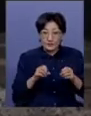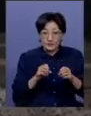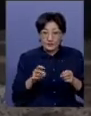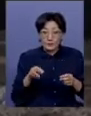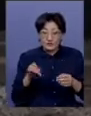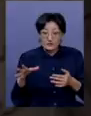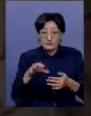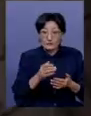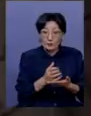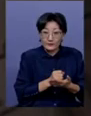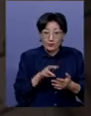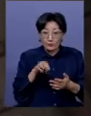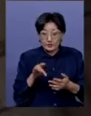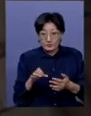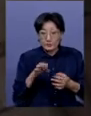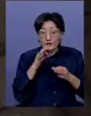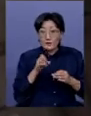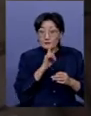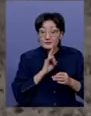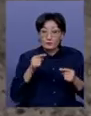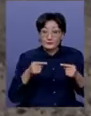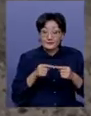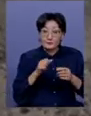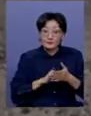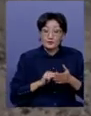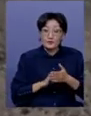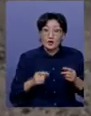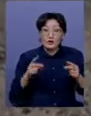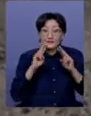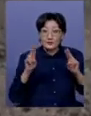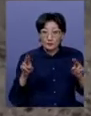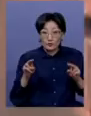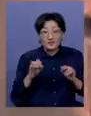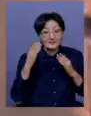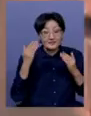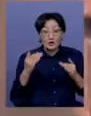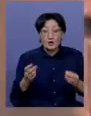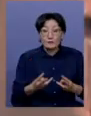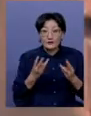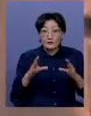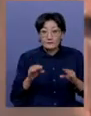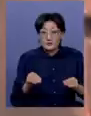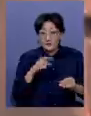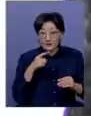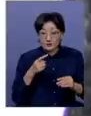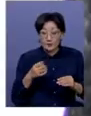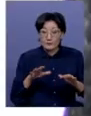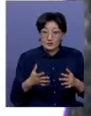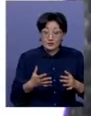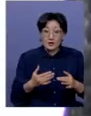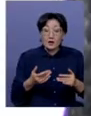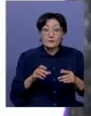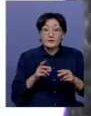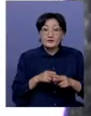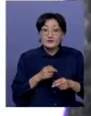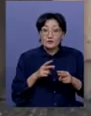Вот я убираю этот мусор. По словам жителей, точную причину пожара никто не знает. Однако спасатели выдвинули свою версию произошедшего.